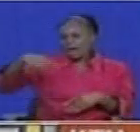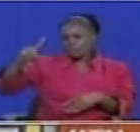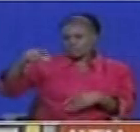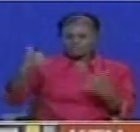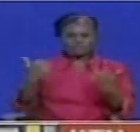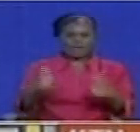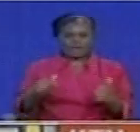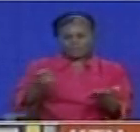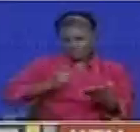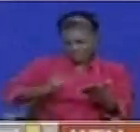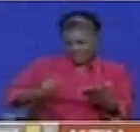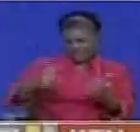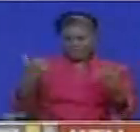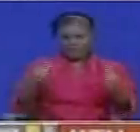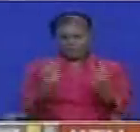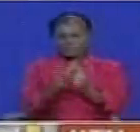to by the president.